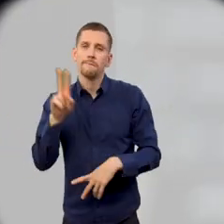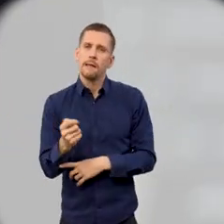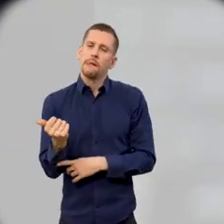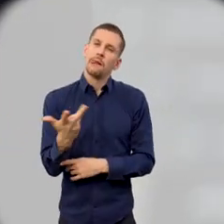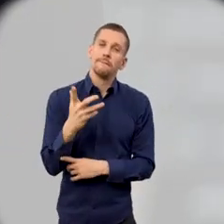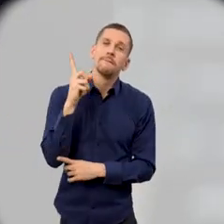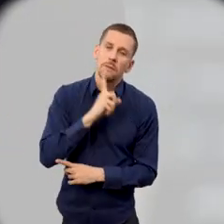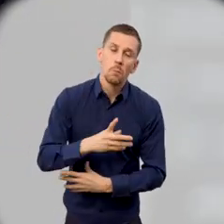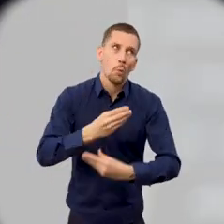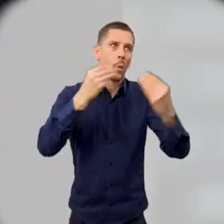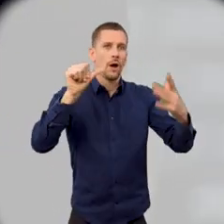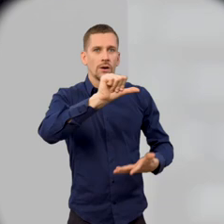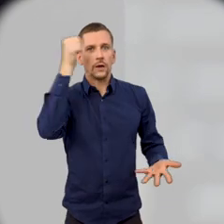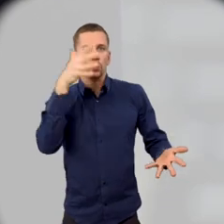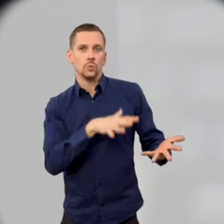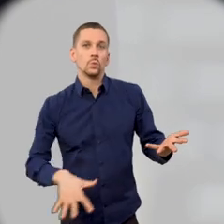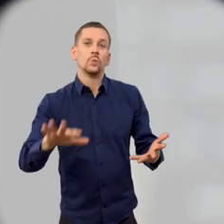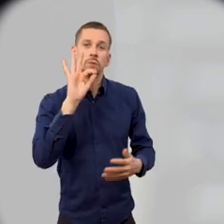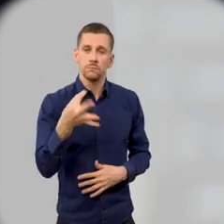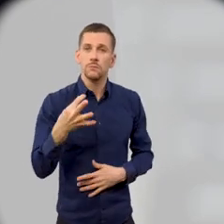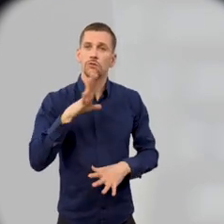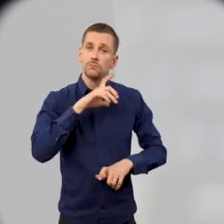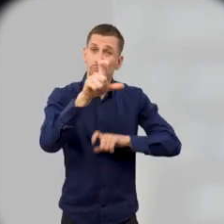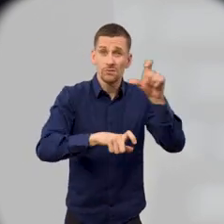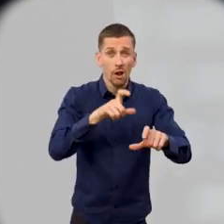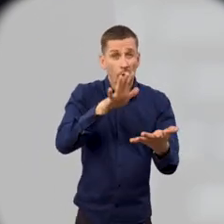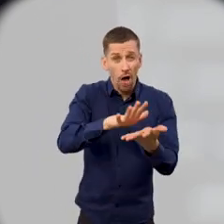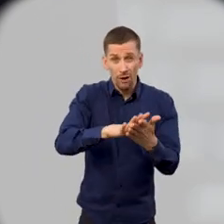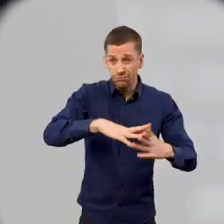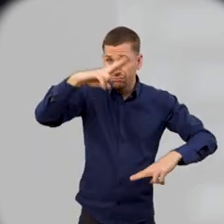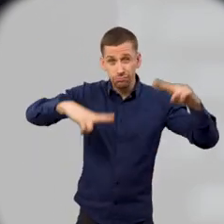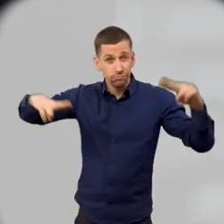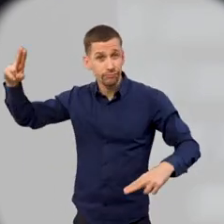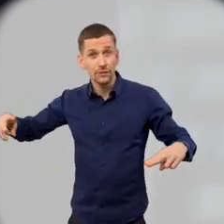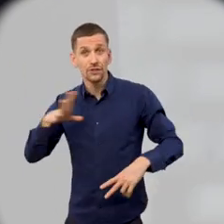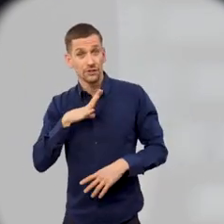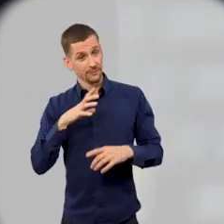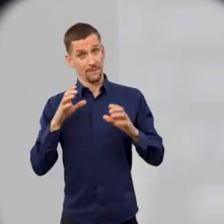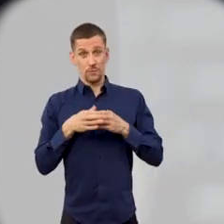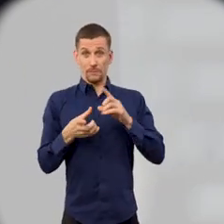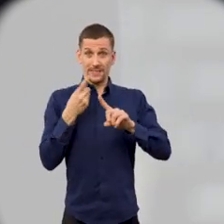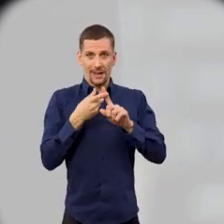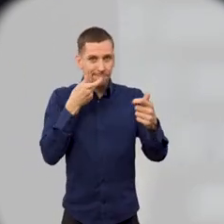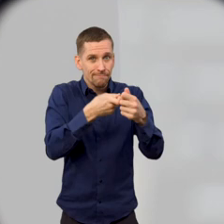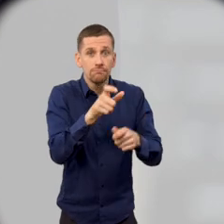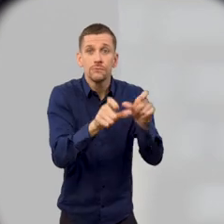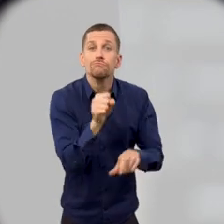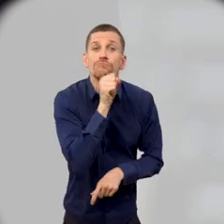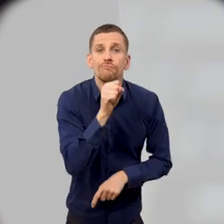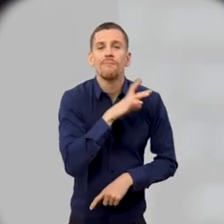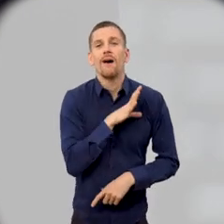a quelques filles, encore ce problème. Beaucoup de garçons, mais on a des personnes de tout âge. On a une formation spéciale